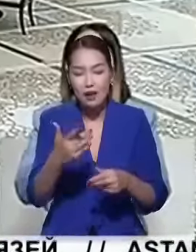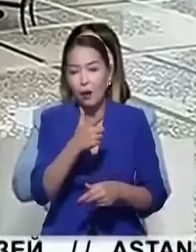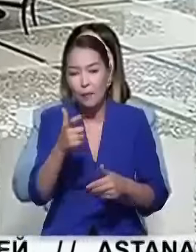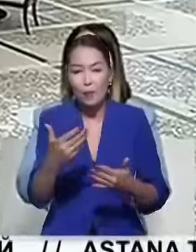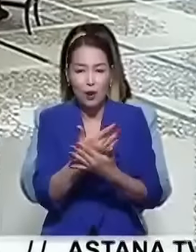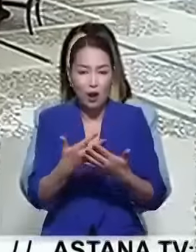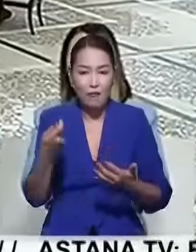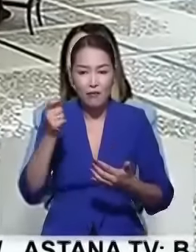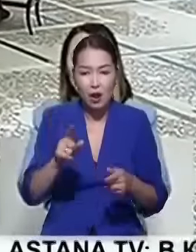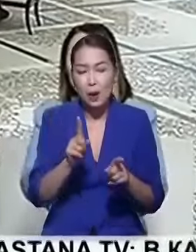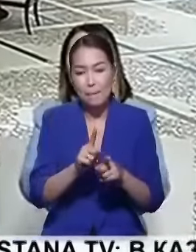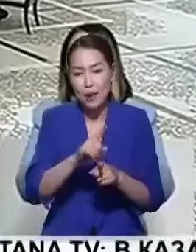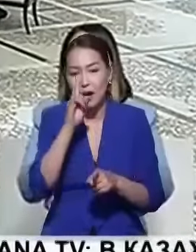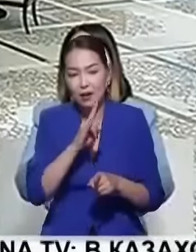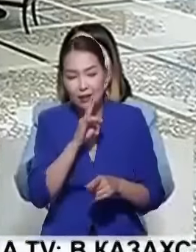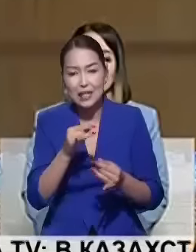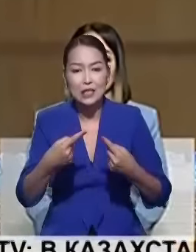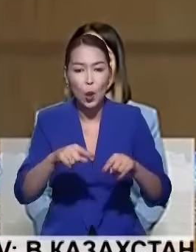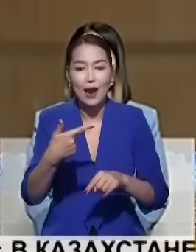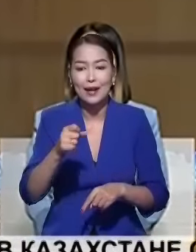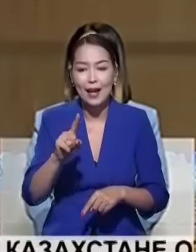Украине, Афганистане и секторе Газа.